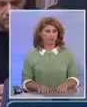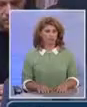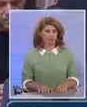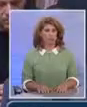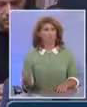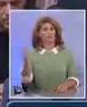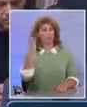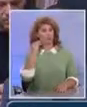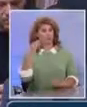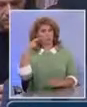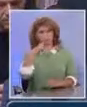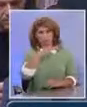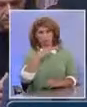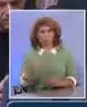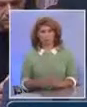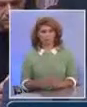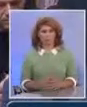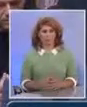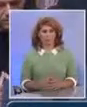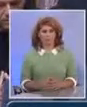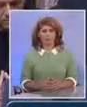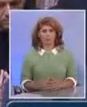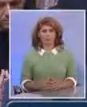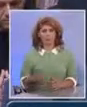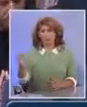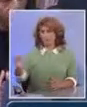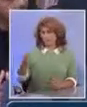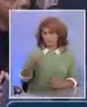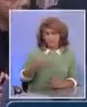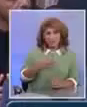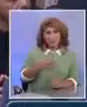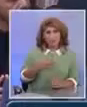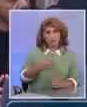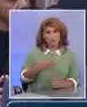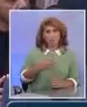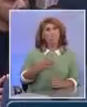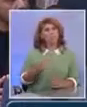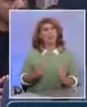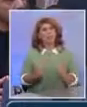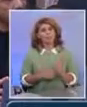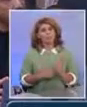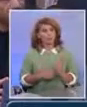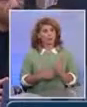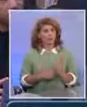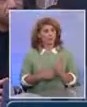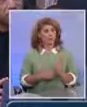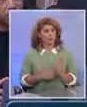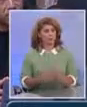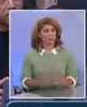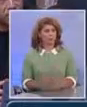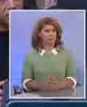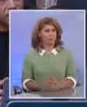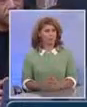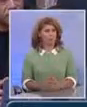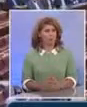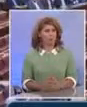ακούσαμε τον Πρωθυπουργό να λέει ότι θα πρέπει στα γυμνάσια. Κύριε Κικέρακουλα, να έχετε καλοσύνη λίγο πιο